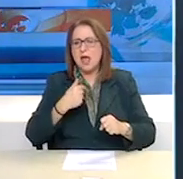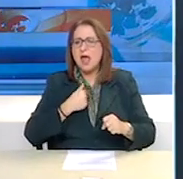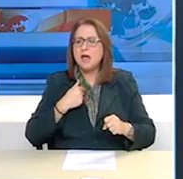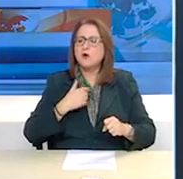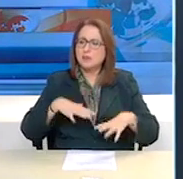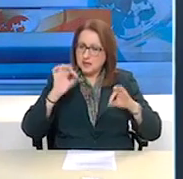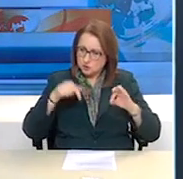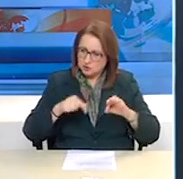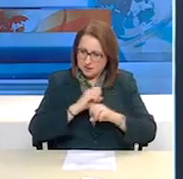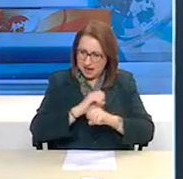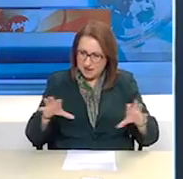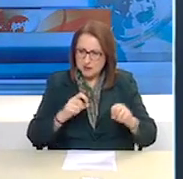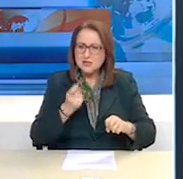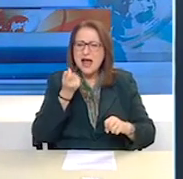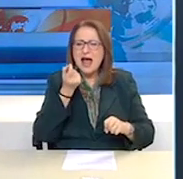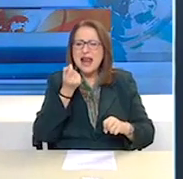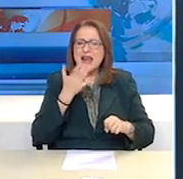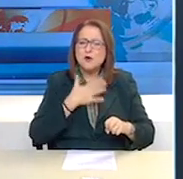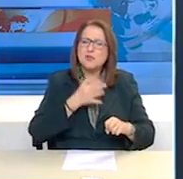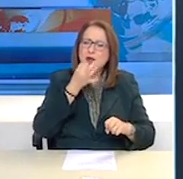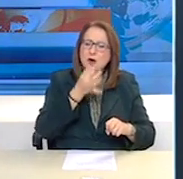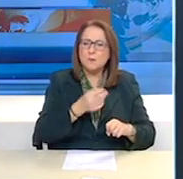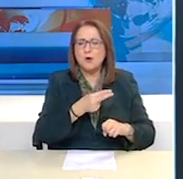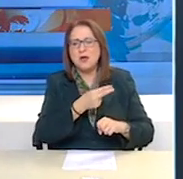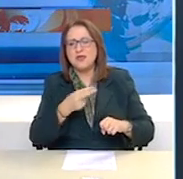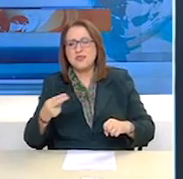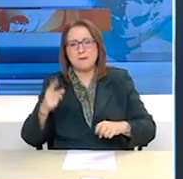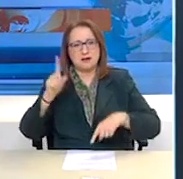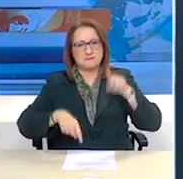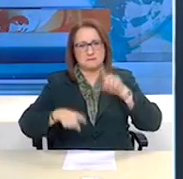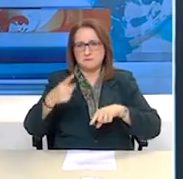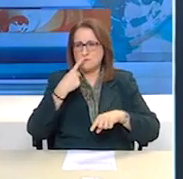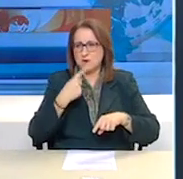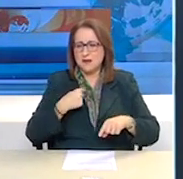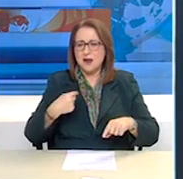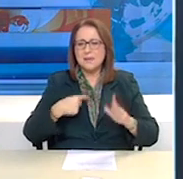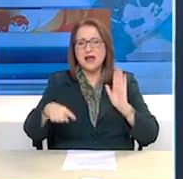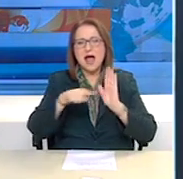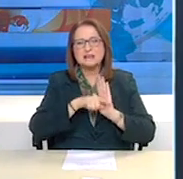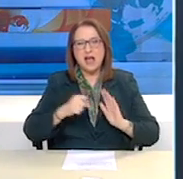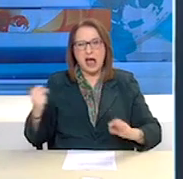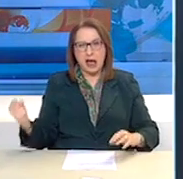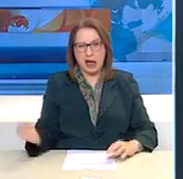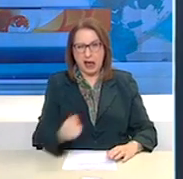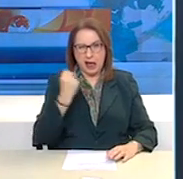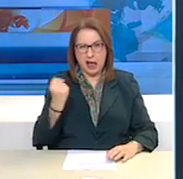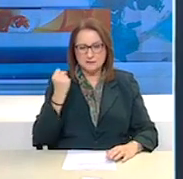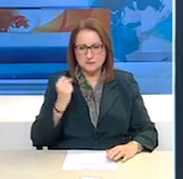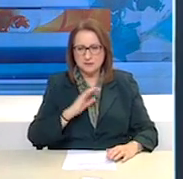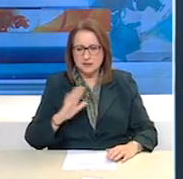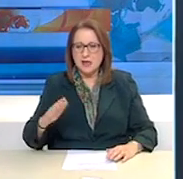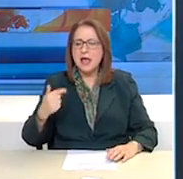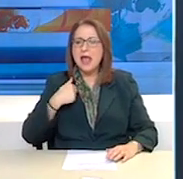αναφορά σε κάποιους λίγους που μιλούν για αυστηρό ύφος. Όπως είπε ο Πρωθυπουργός, είμαστε μια δημοκρατία της